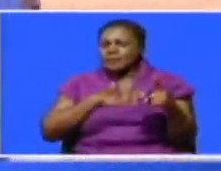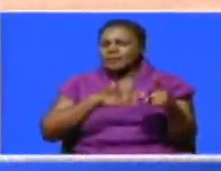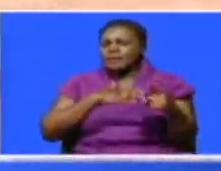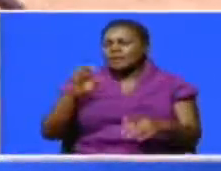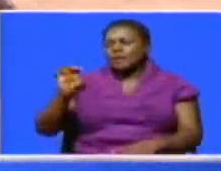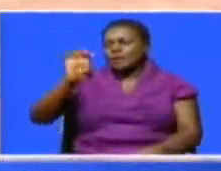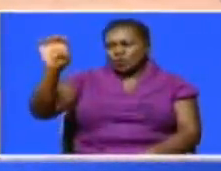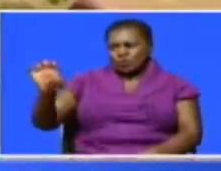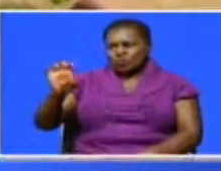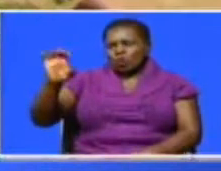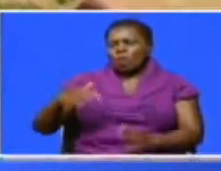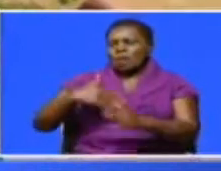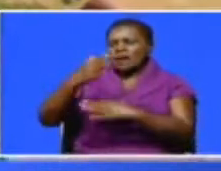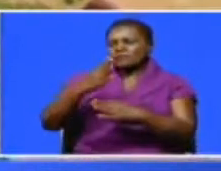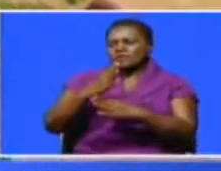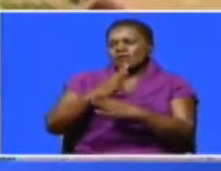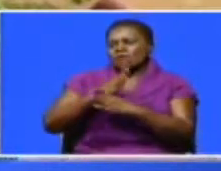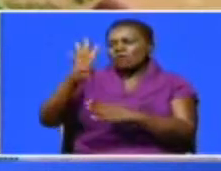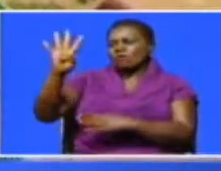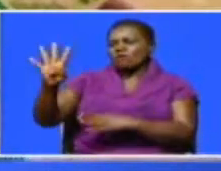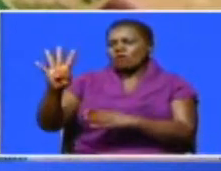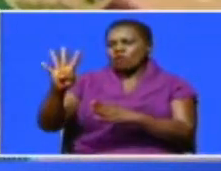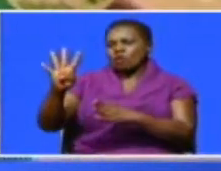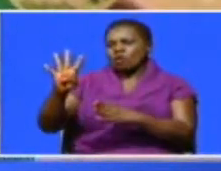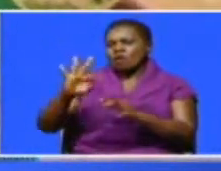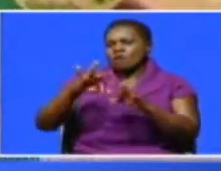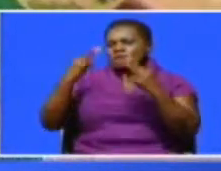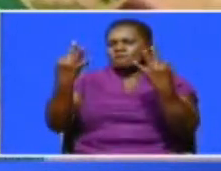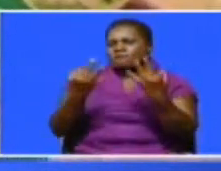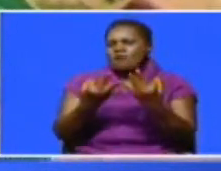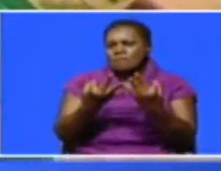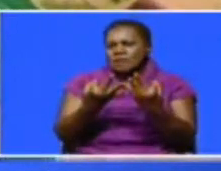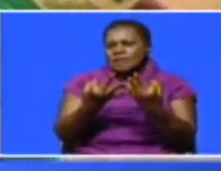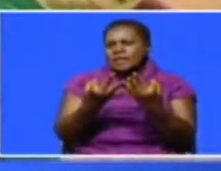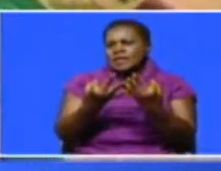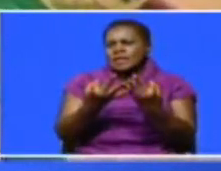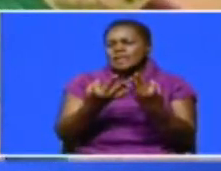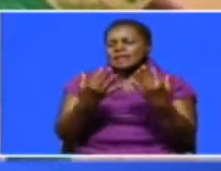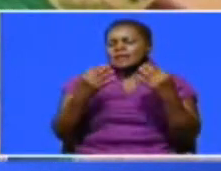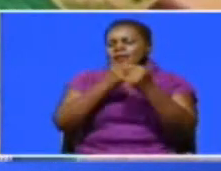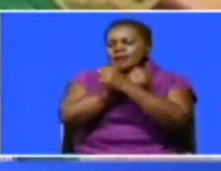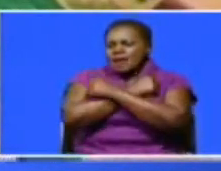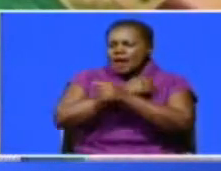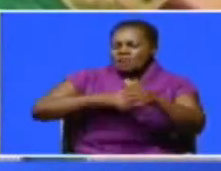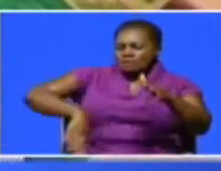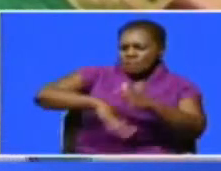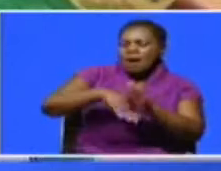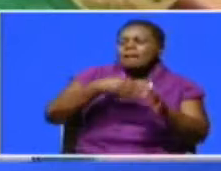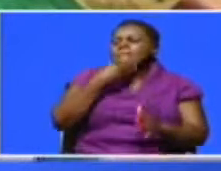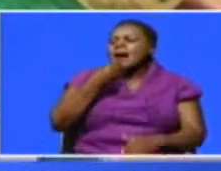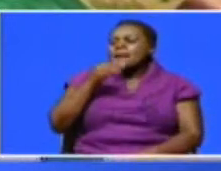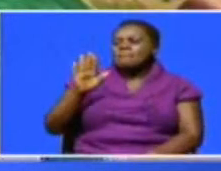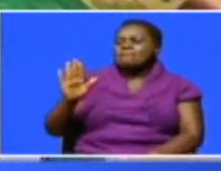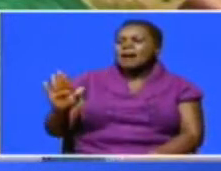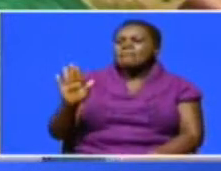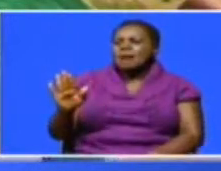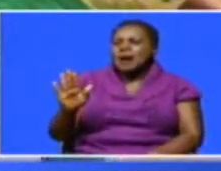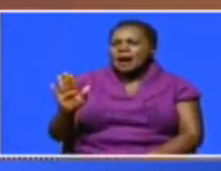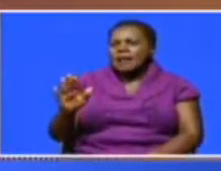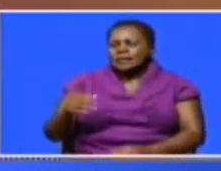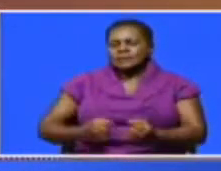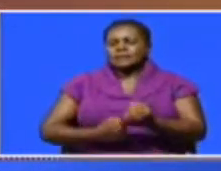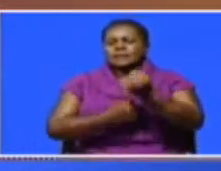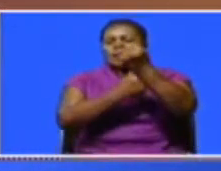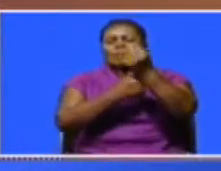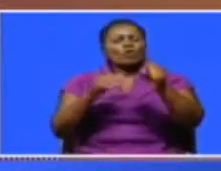Europe after form 4. Akizaliwa kwenye familia iliyojawa ukwasi wa kandanda, babake George Omondi alimuunga